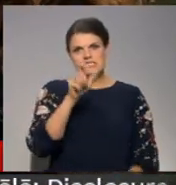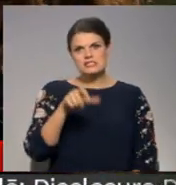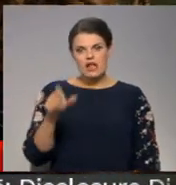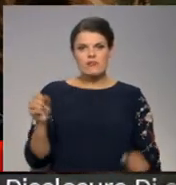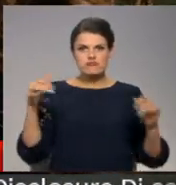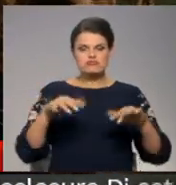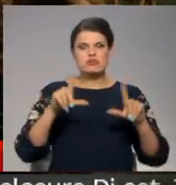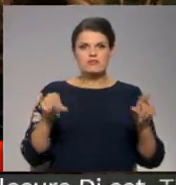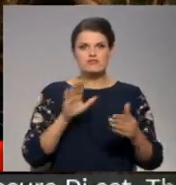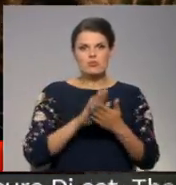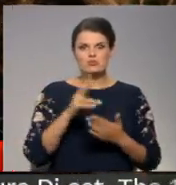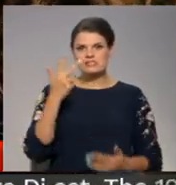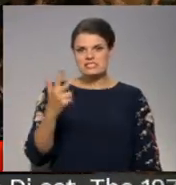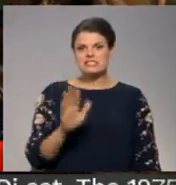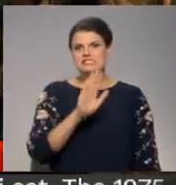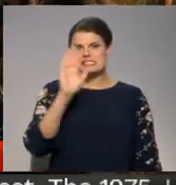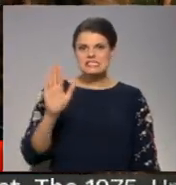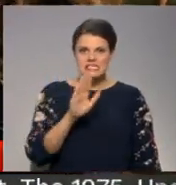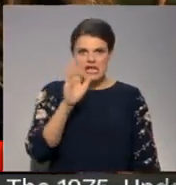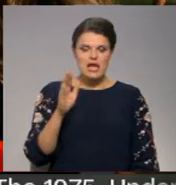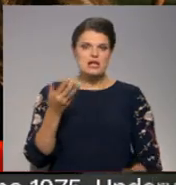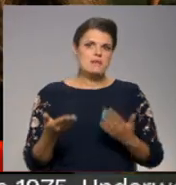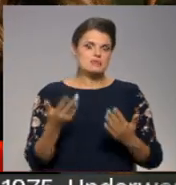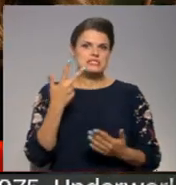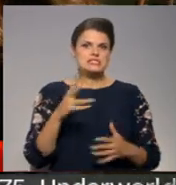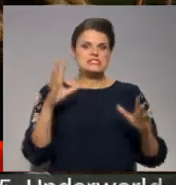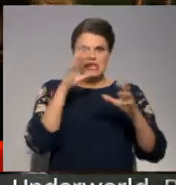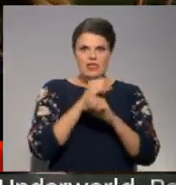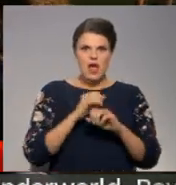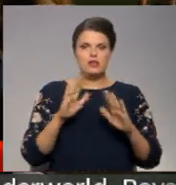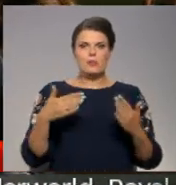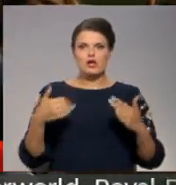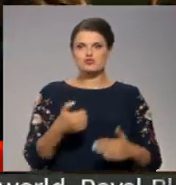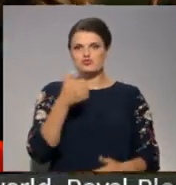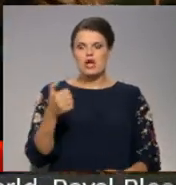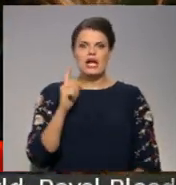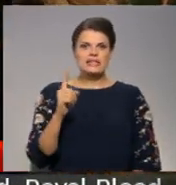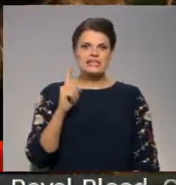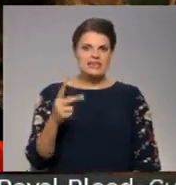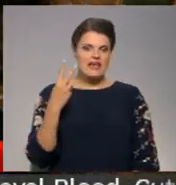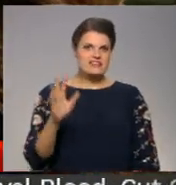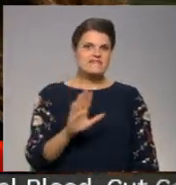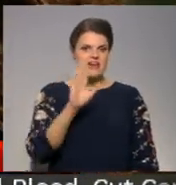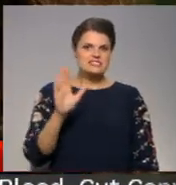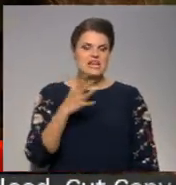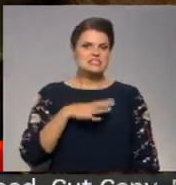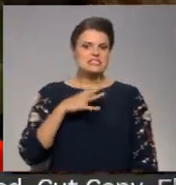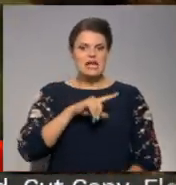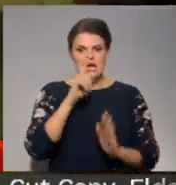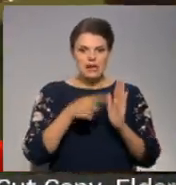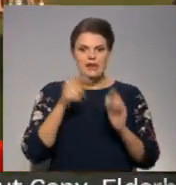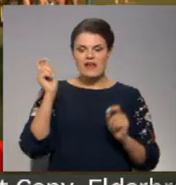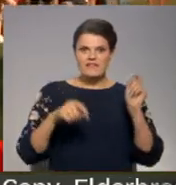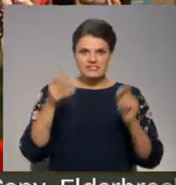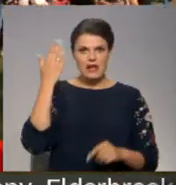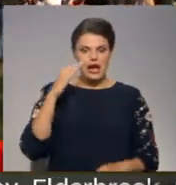sabrauca vismaz uz 3 dienām, iespējams uz 3 naktīm, bet šogad tās ir tikai 2. Kādēļ tā? Nu, festivāls kādreiz arī